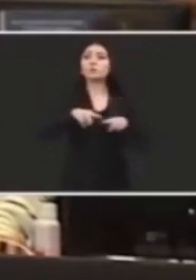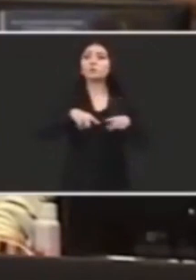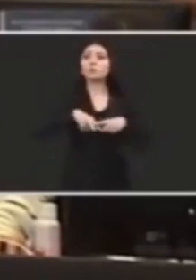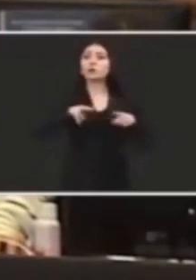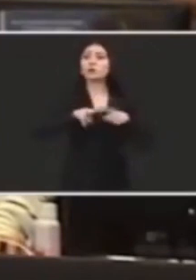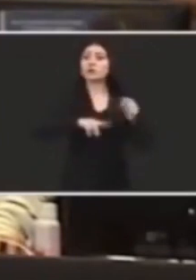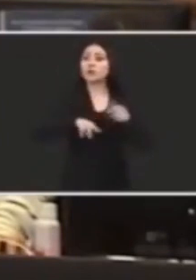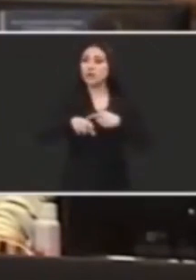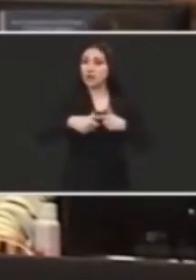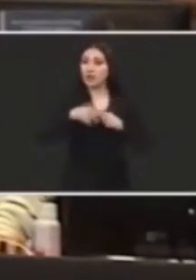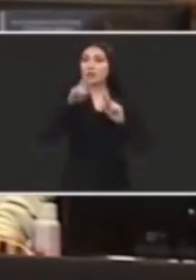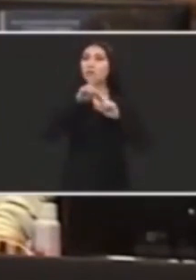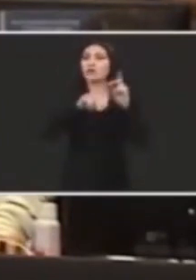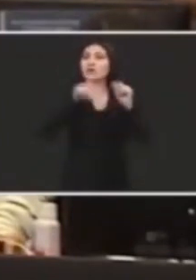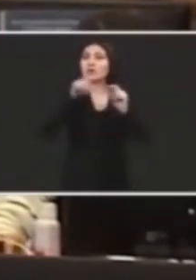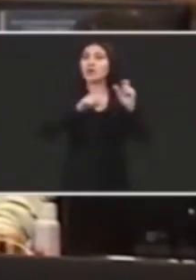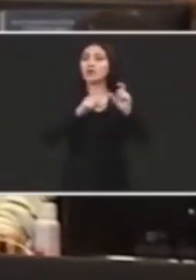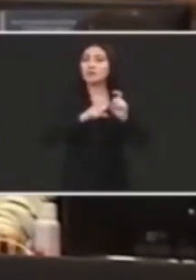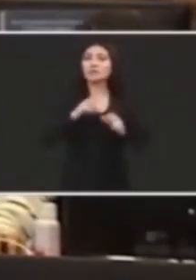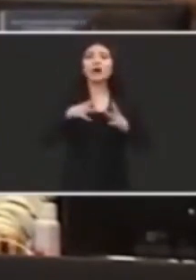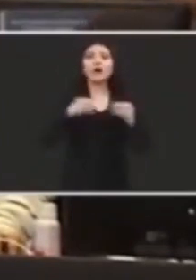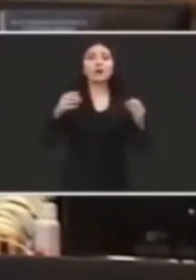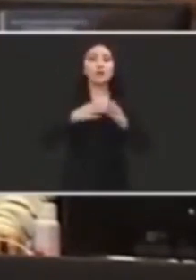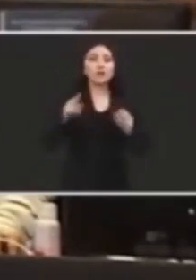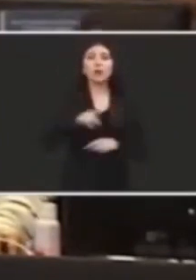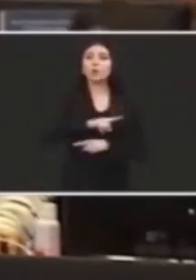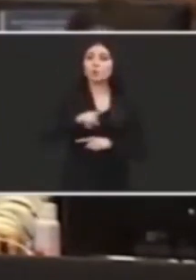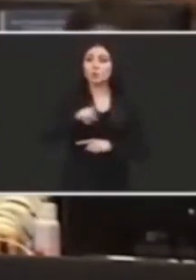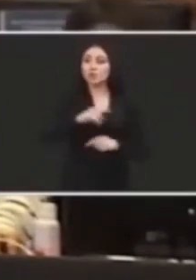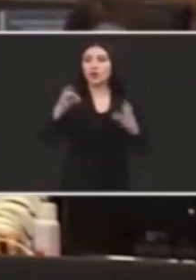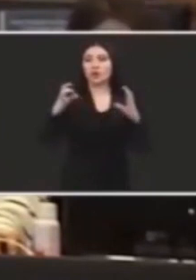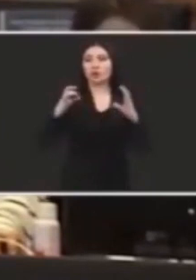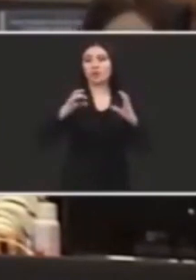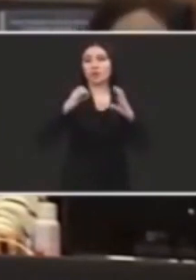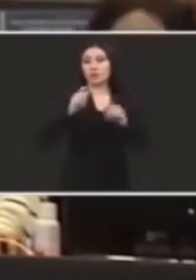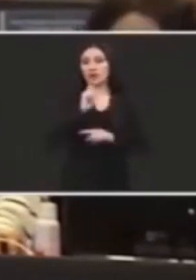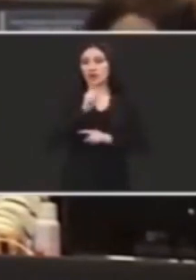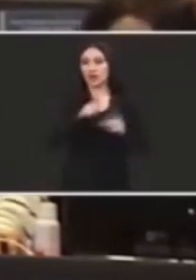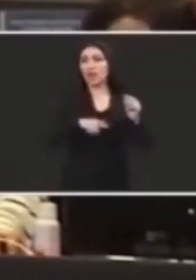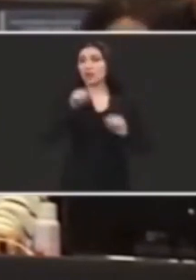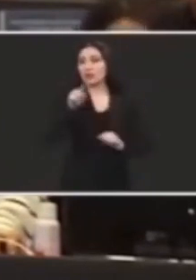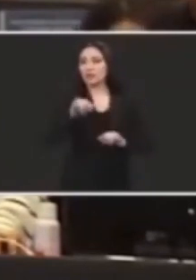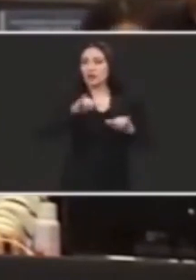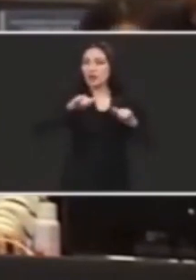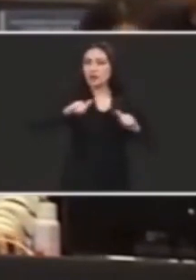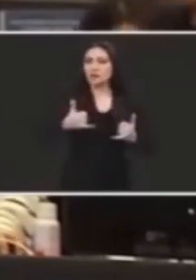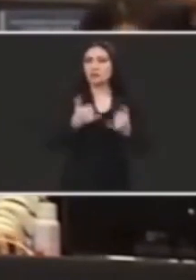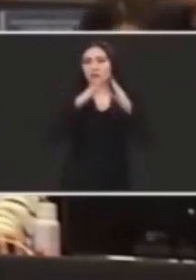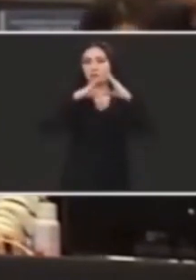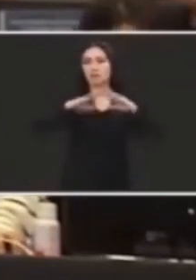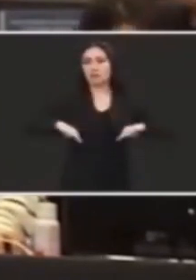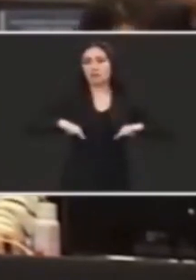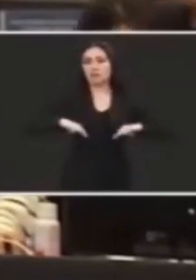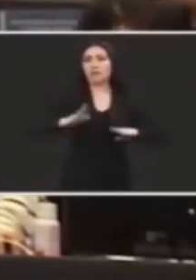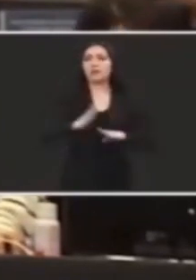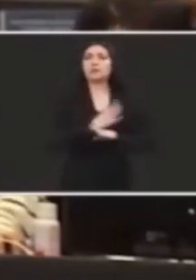maruz kaldığımız diyorum yönetim biçiminin başkanlık sistemiyle hiç alakası yok. Dolayısıyla başkanlık